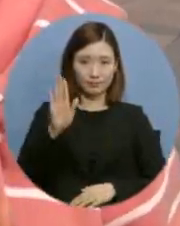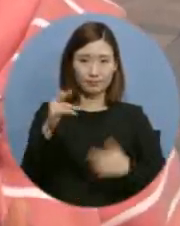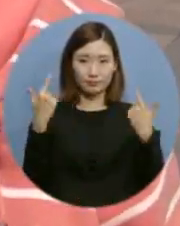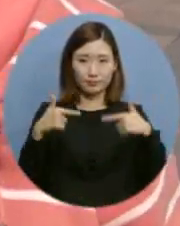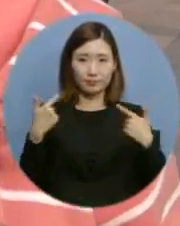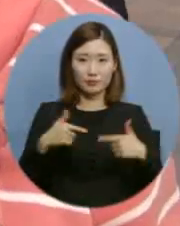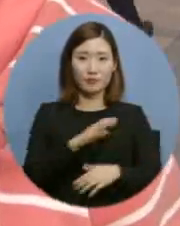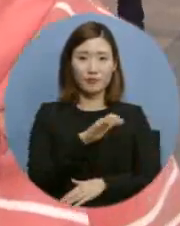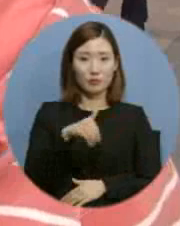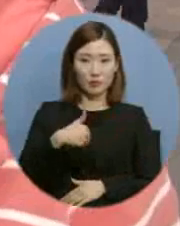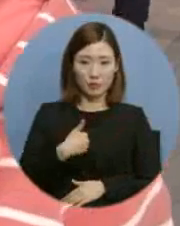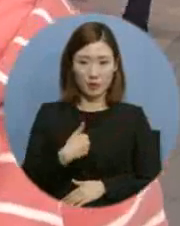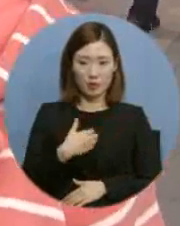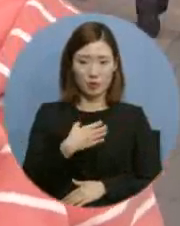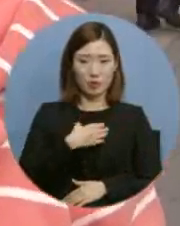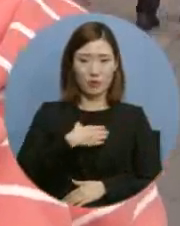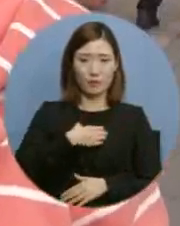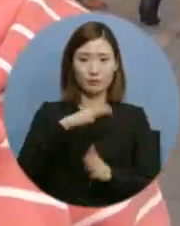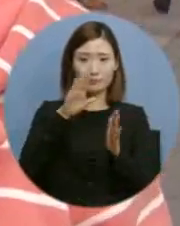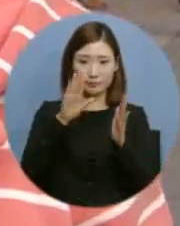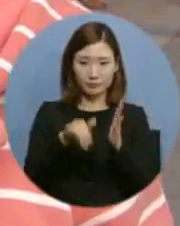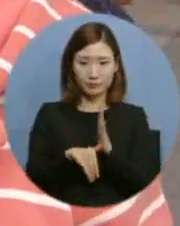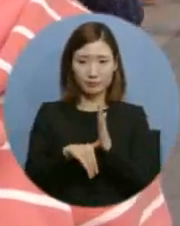항상 우리가 위험할 때